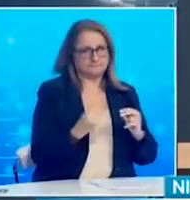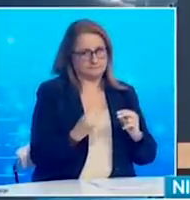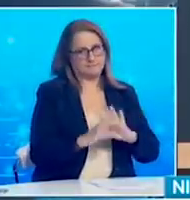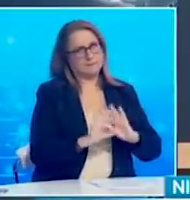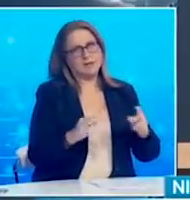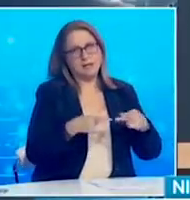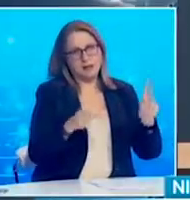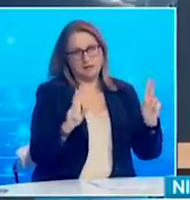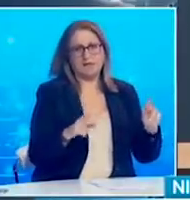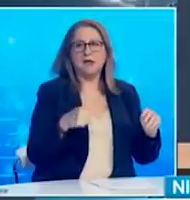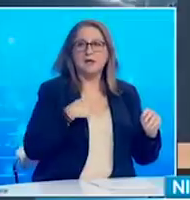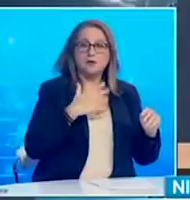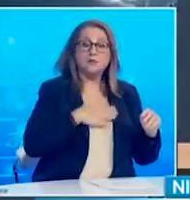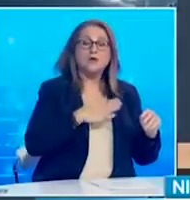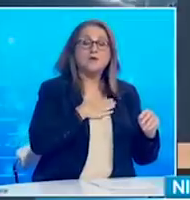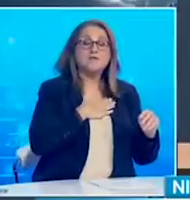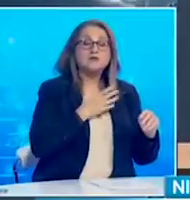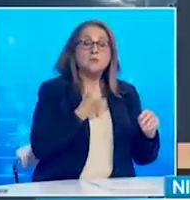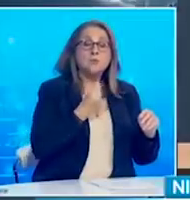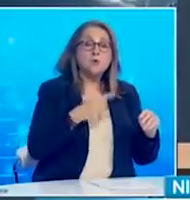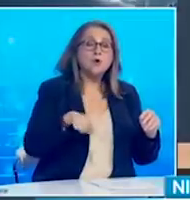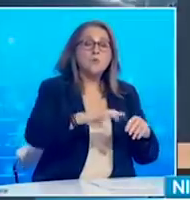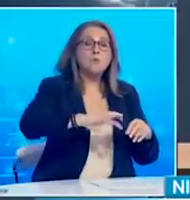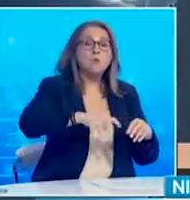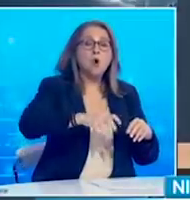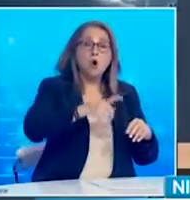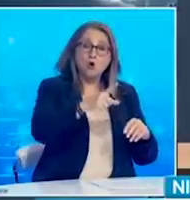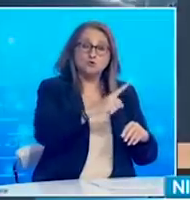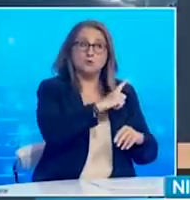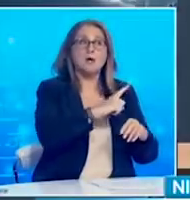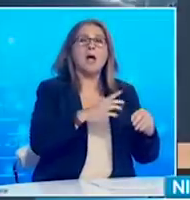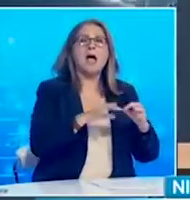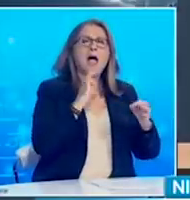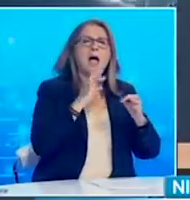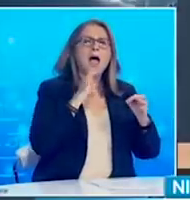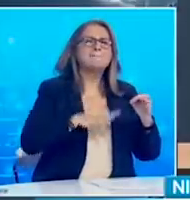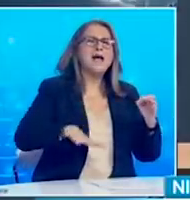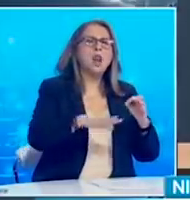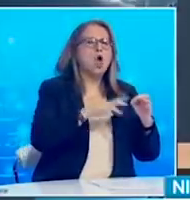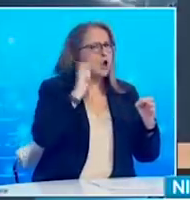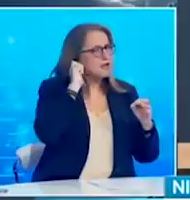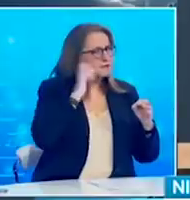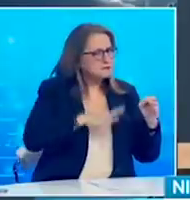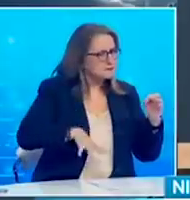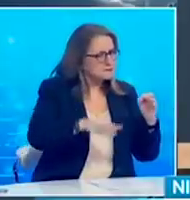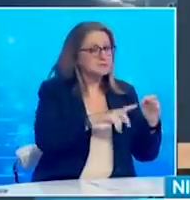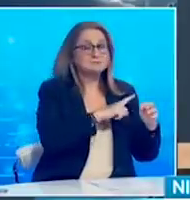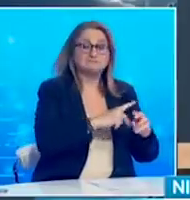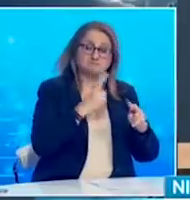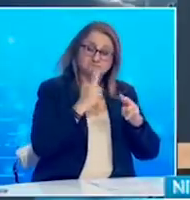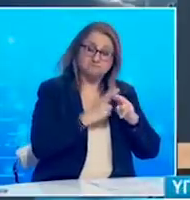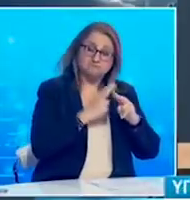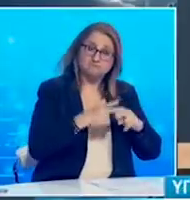αυτής της περίοδου να ευχαριστήσουμε θερμά τους κατοίκους του Πόρου και του Αμπελώνα για τη συνεργασία τους, την υπομονή τους και την επιμονή